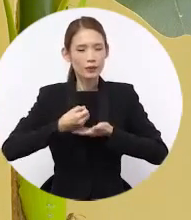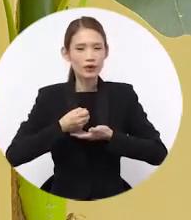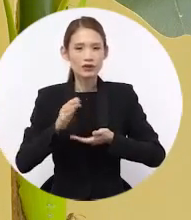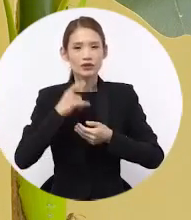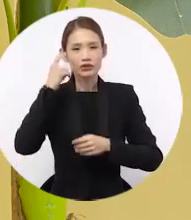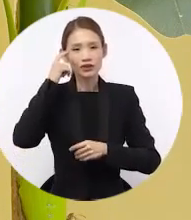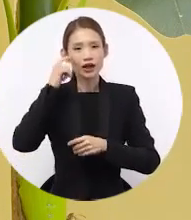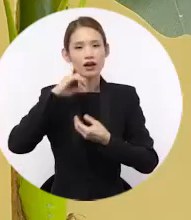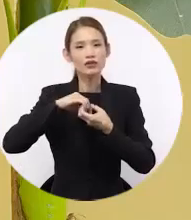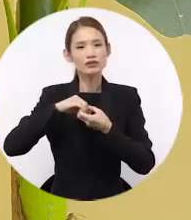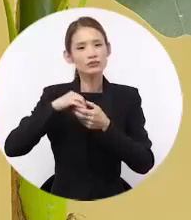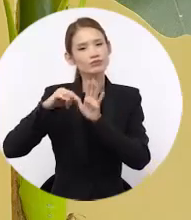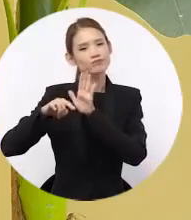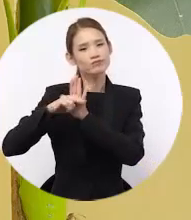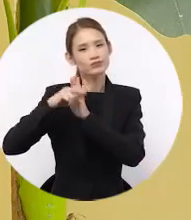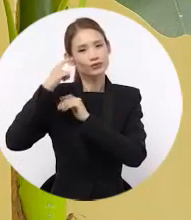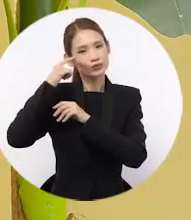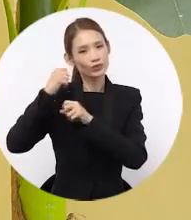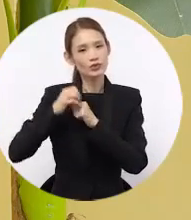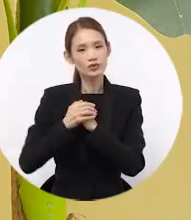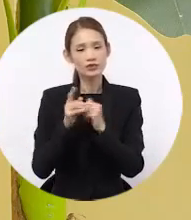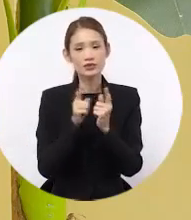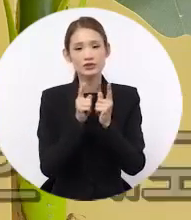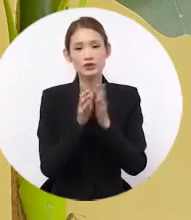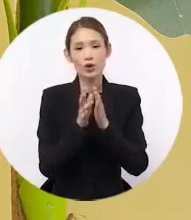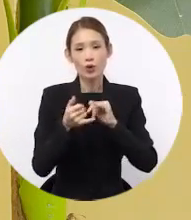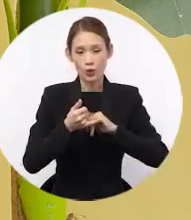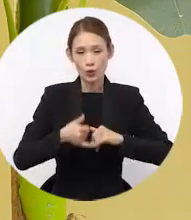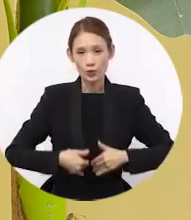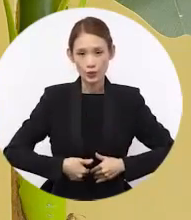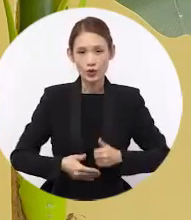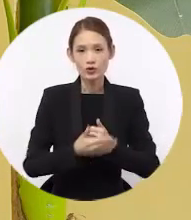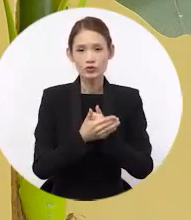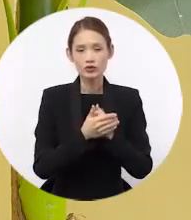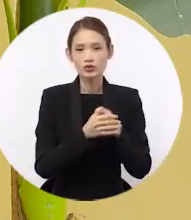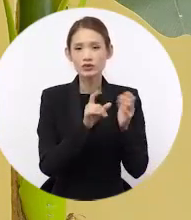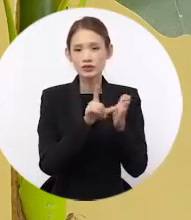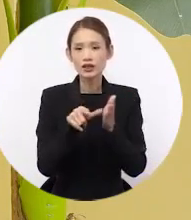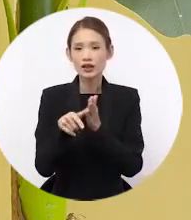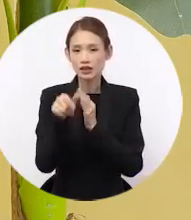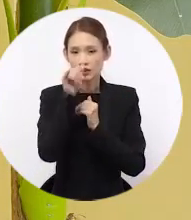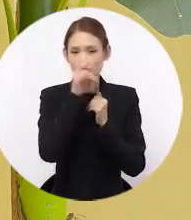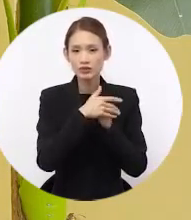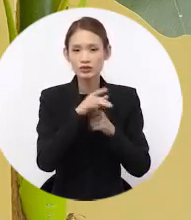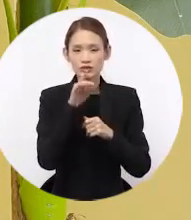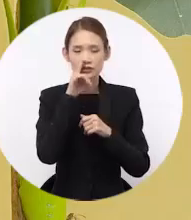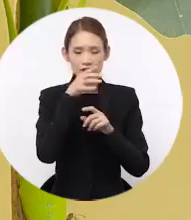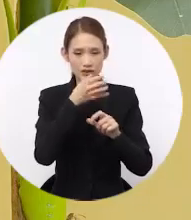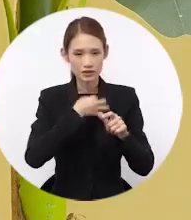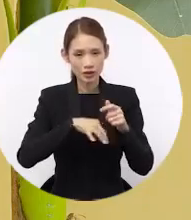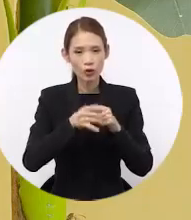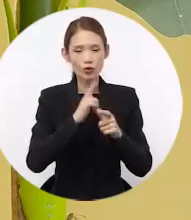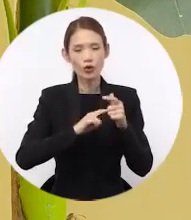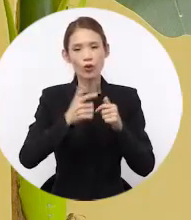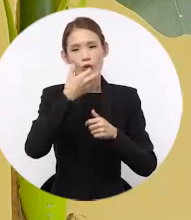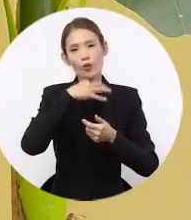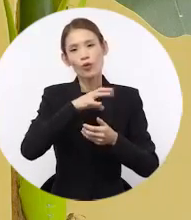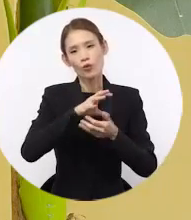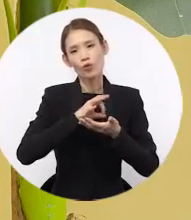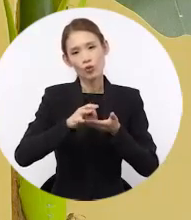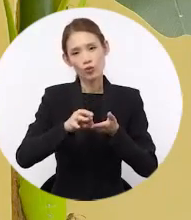존재다라고 하는 것은 편견일 뿐이지 않을까. 실제로 도움이 필요한 순간들이 있고 실용적으로 사용을